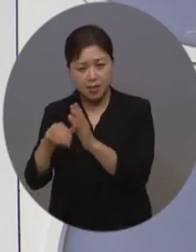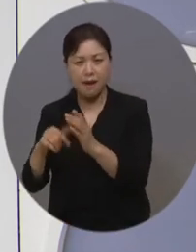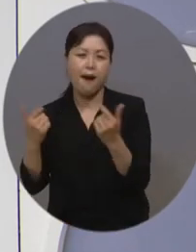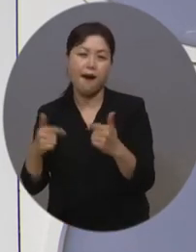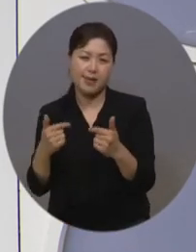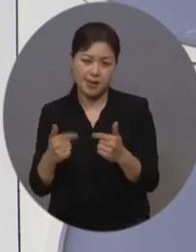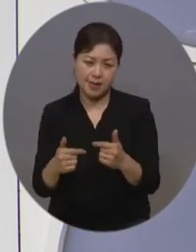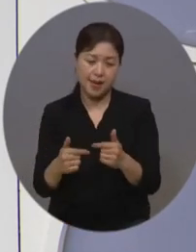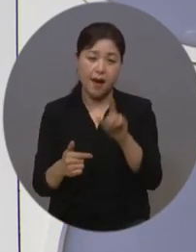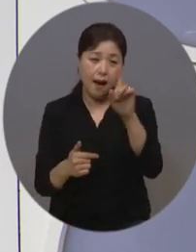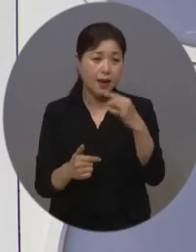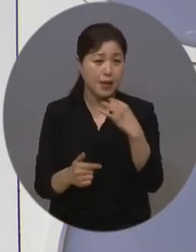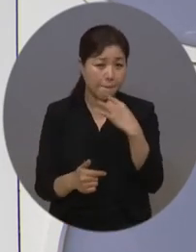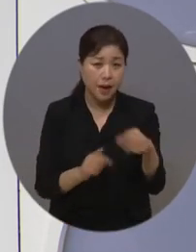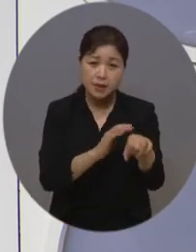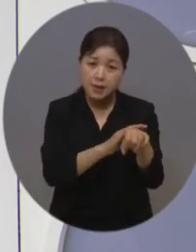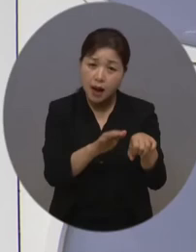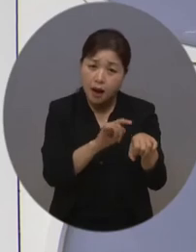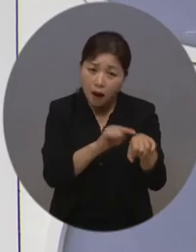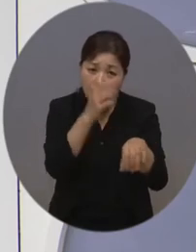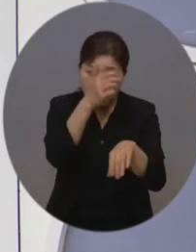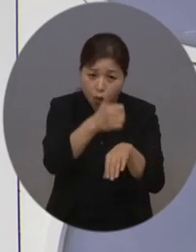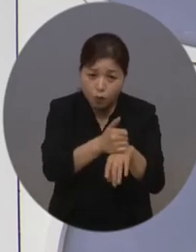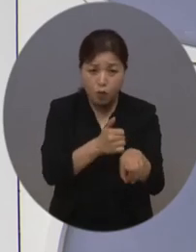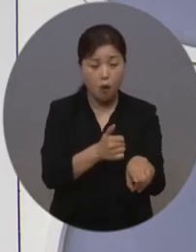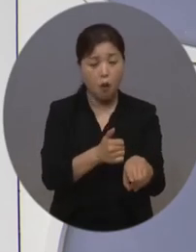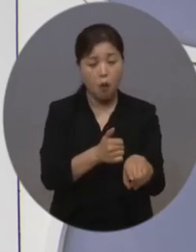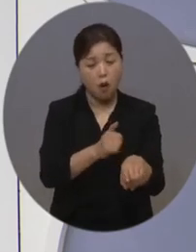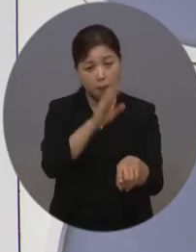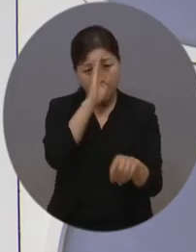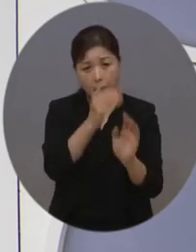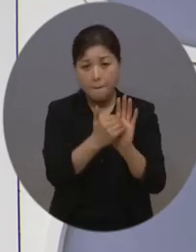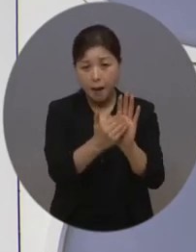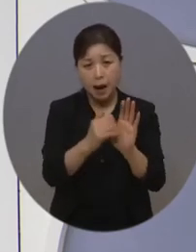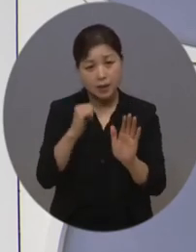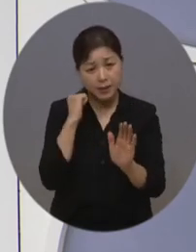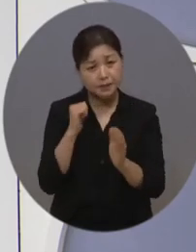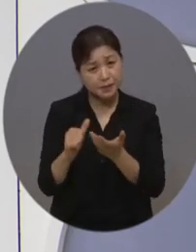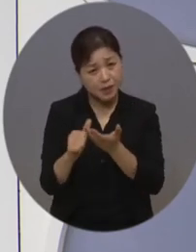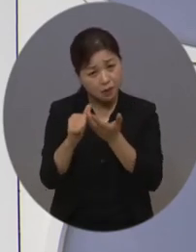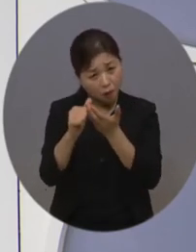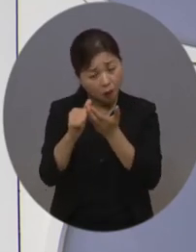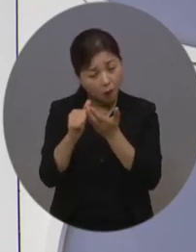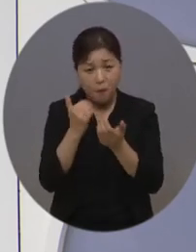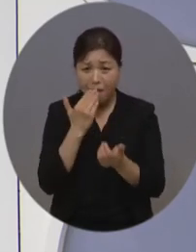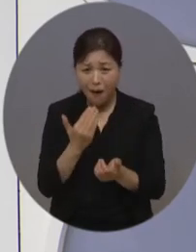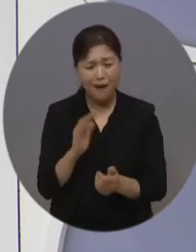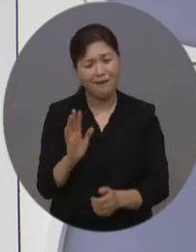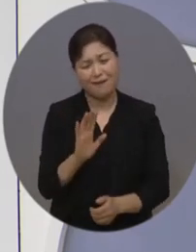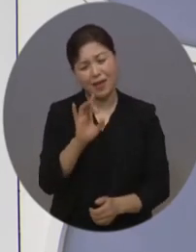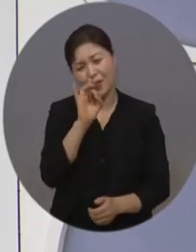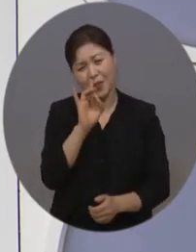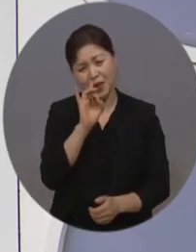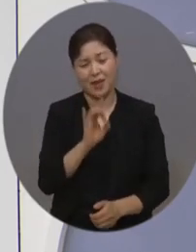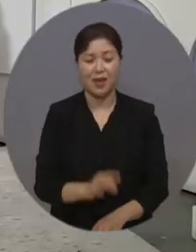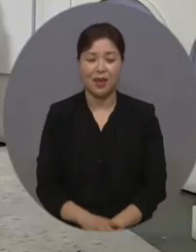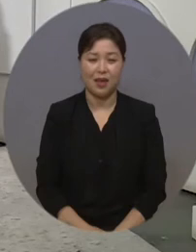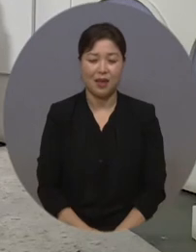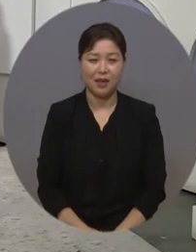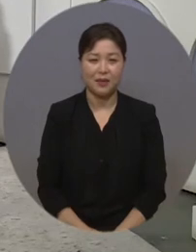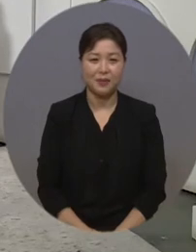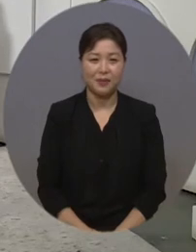가지만 잘한다고 이게 이 정말 면역이 생기는 건 아닙니다. 예. 그렇습니다. 조금